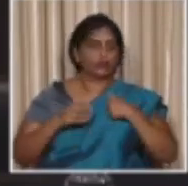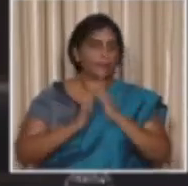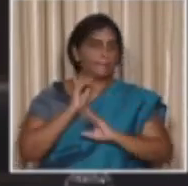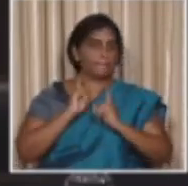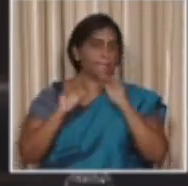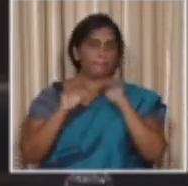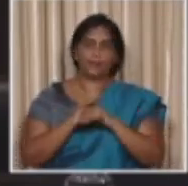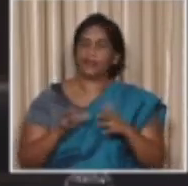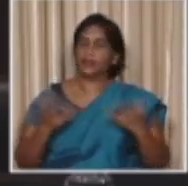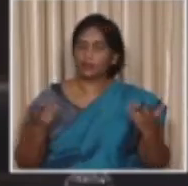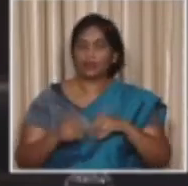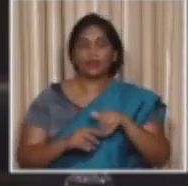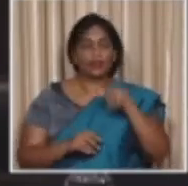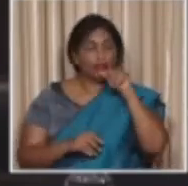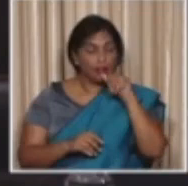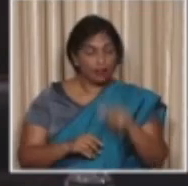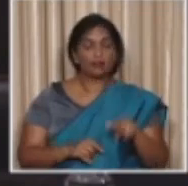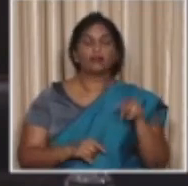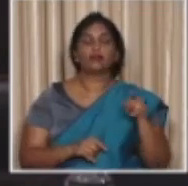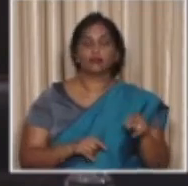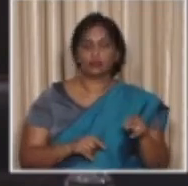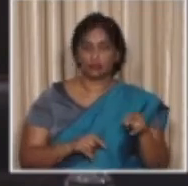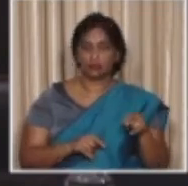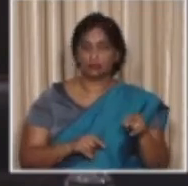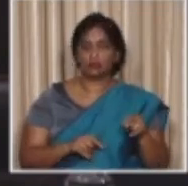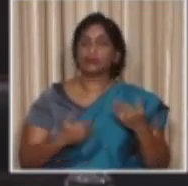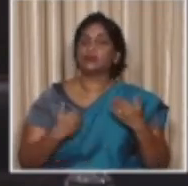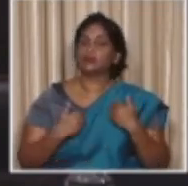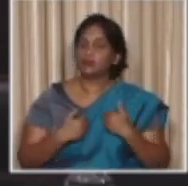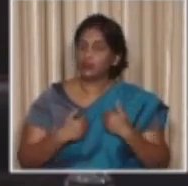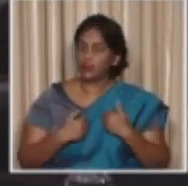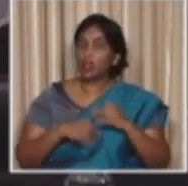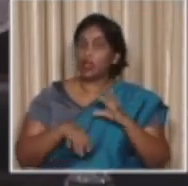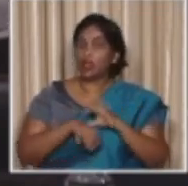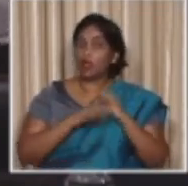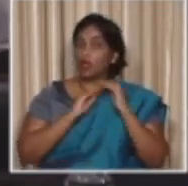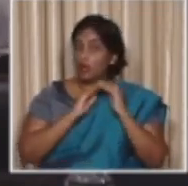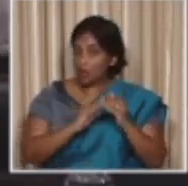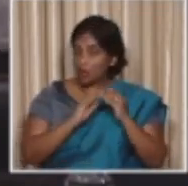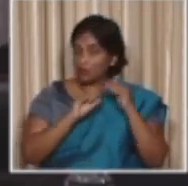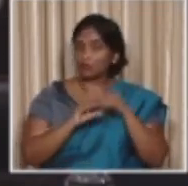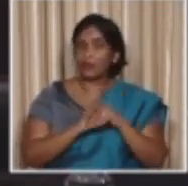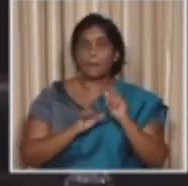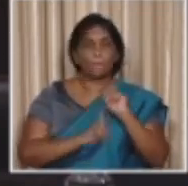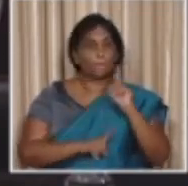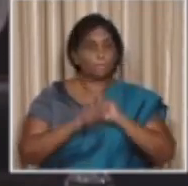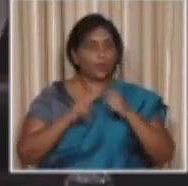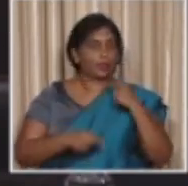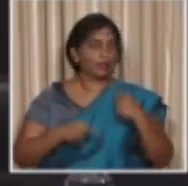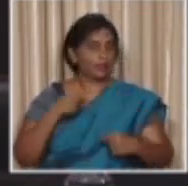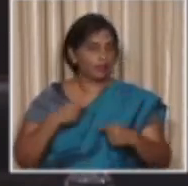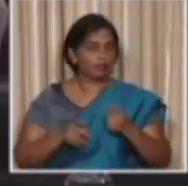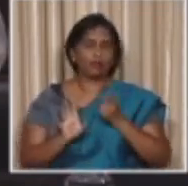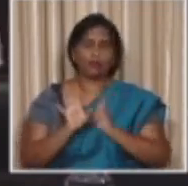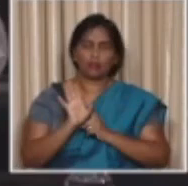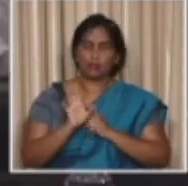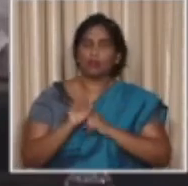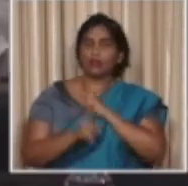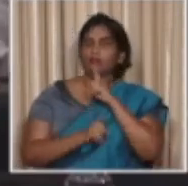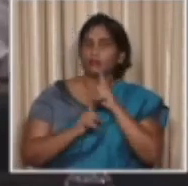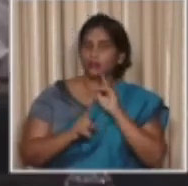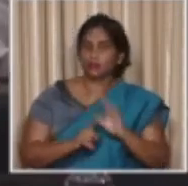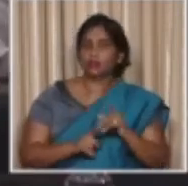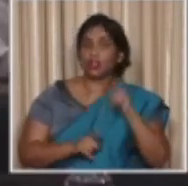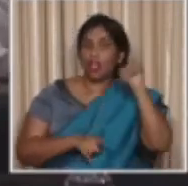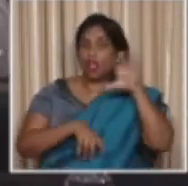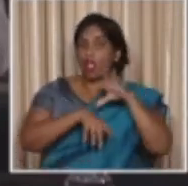අමාත්‍යාංශයේ නැහැ. ඇත්තටම වෙලා තියෙන්නේ අපේ රෝහල්වල මේ පාර්ලිමේන්තු වාදයේ තුල නිතර කතා වෙන එකක් තමයි